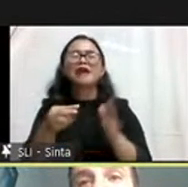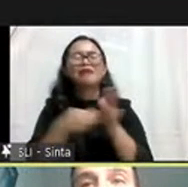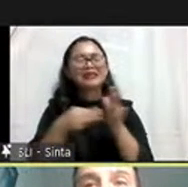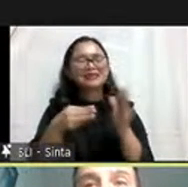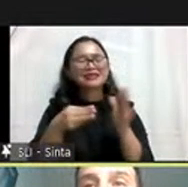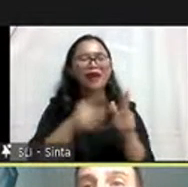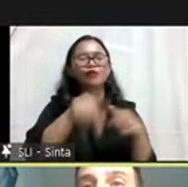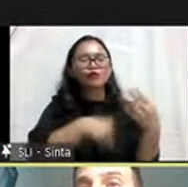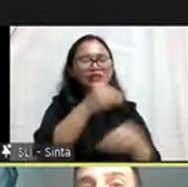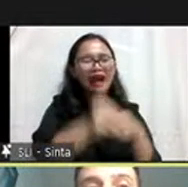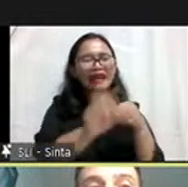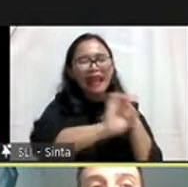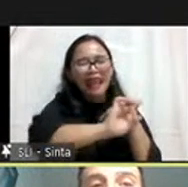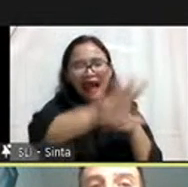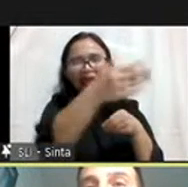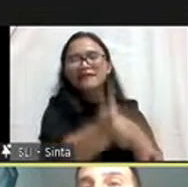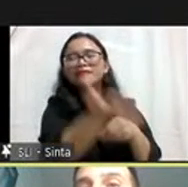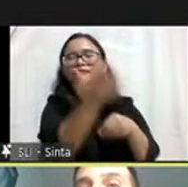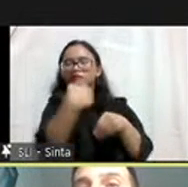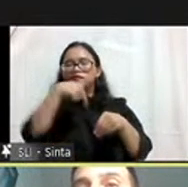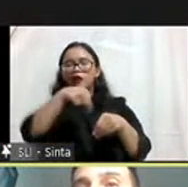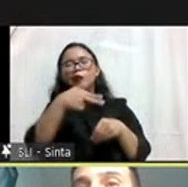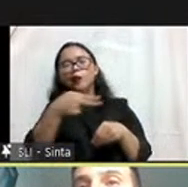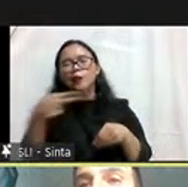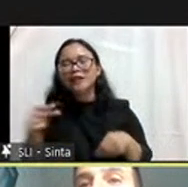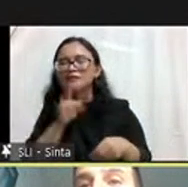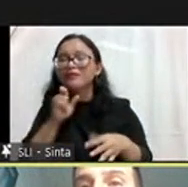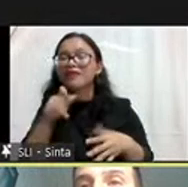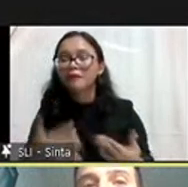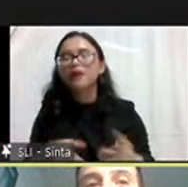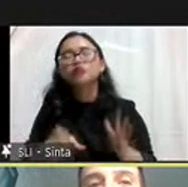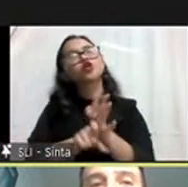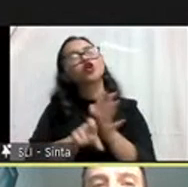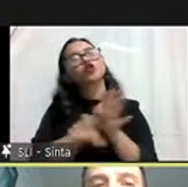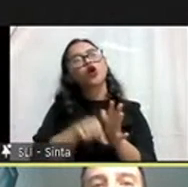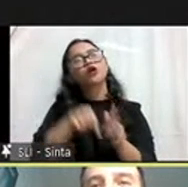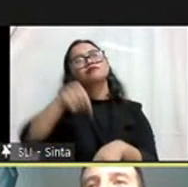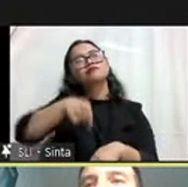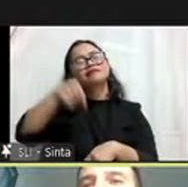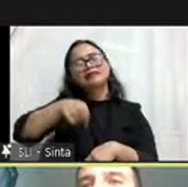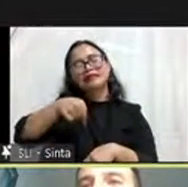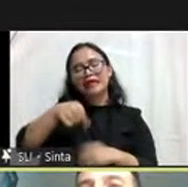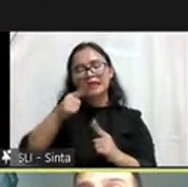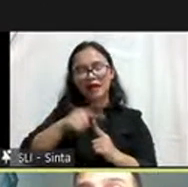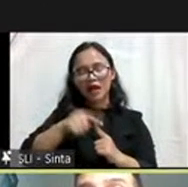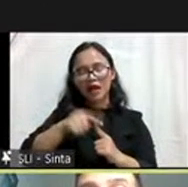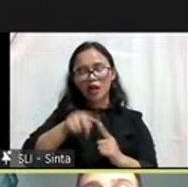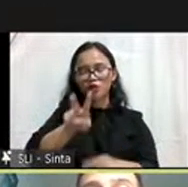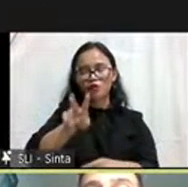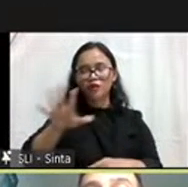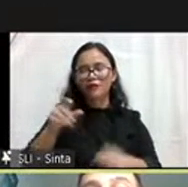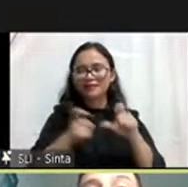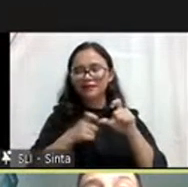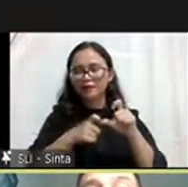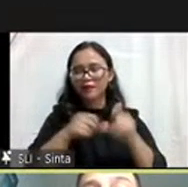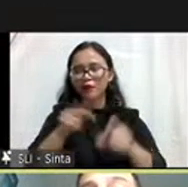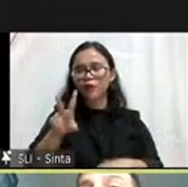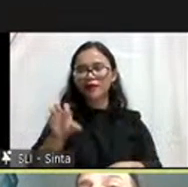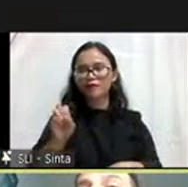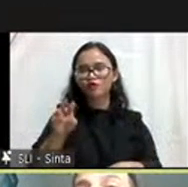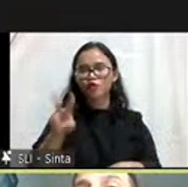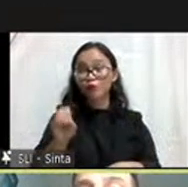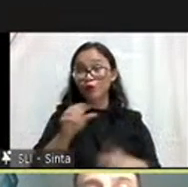pemulihan saya juga ingin berbagi baru-baru ini eh tanggal 25 September 2020 perusahaan yang